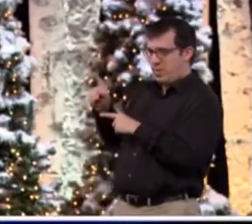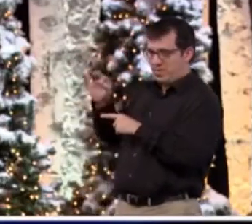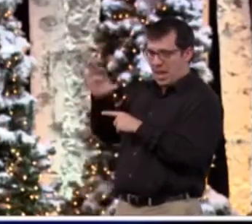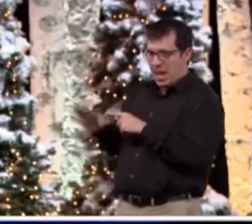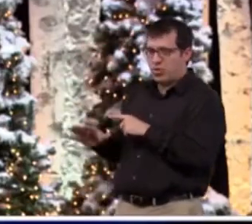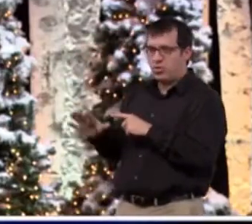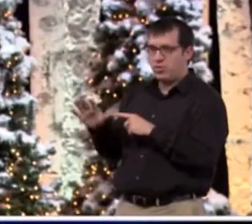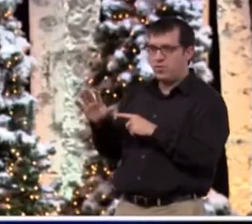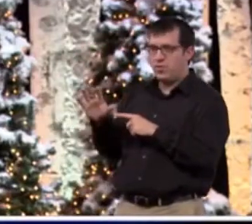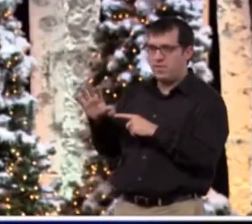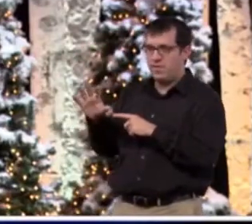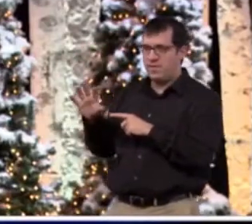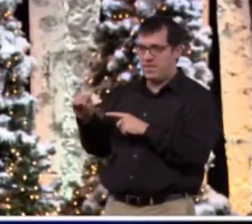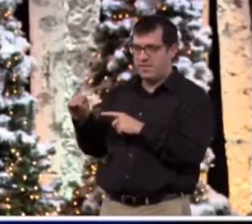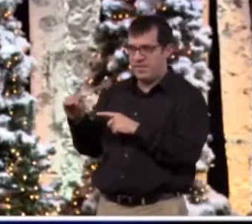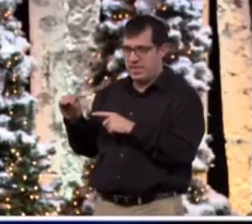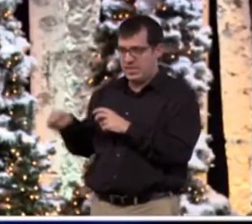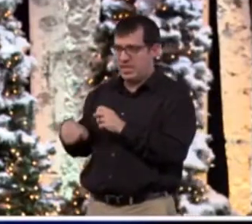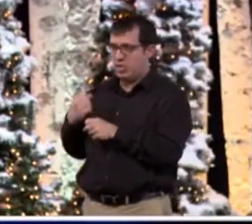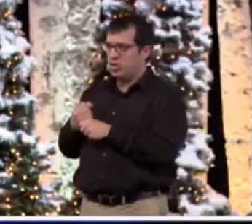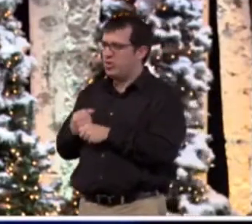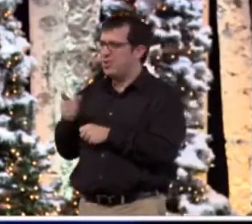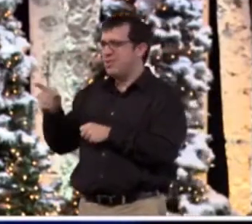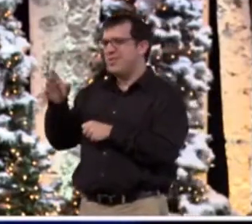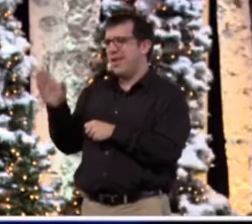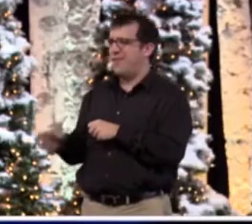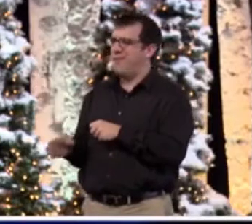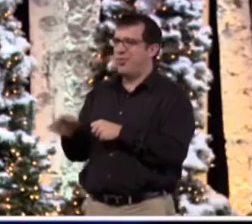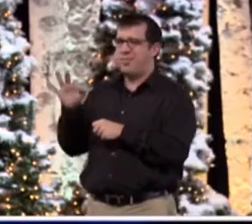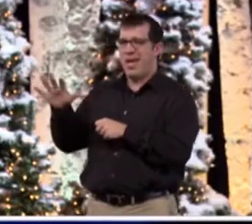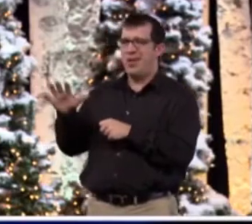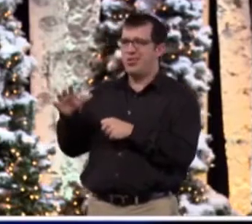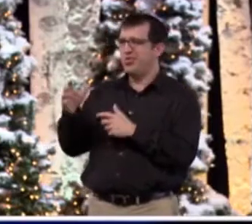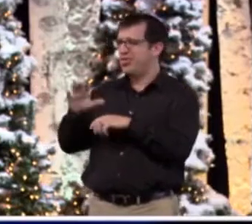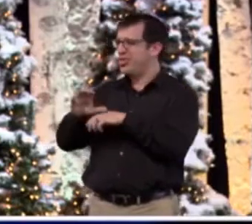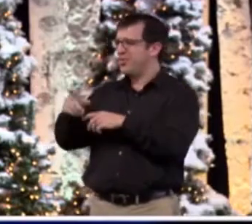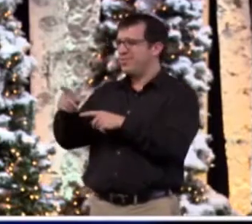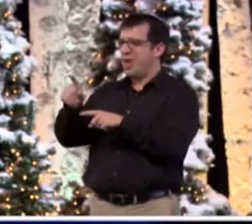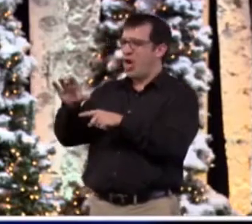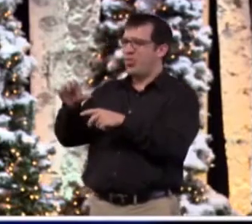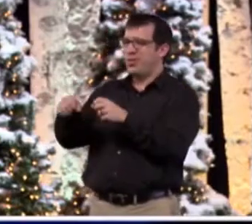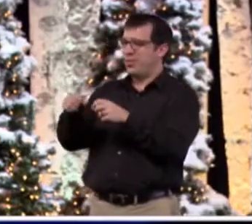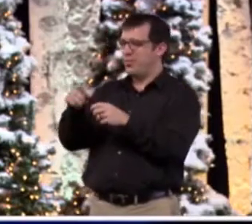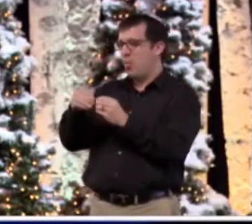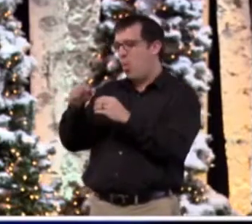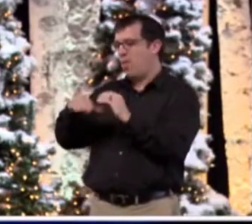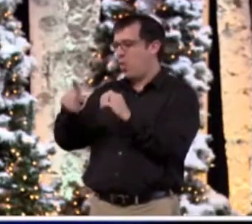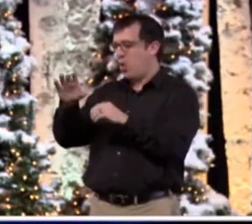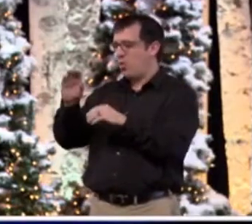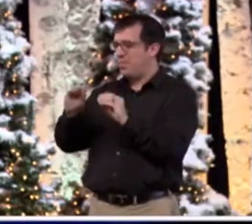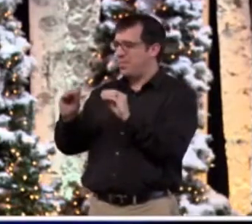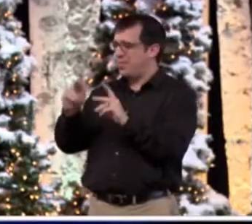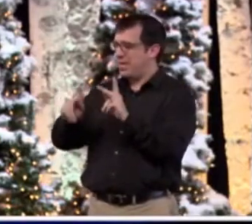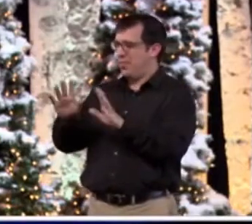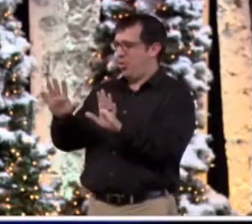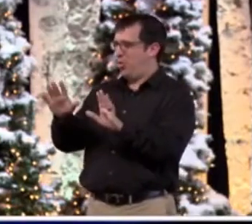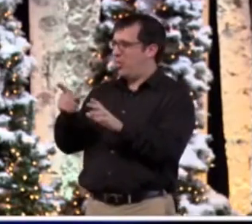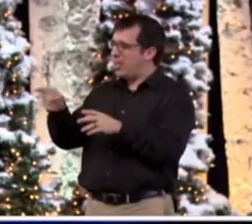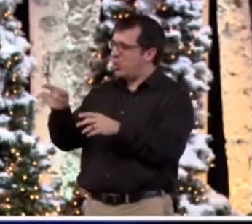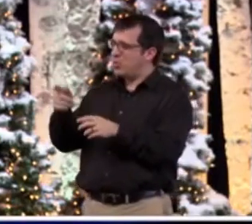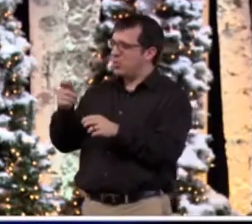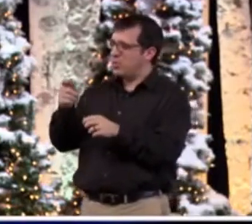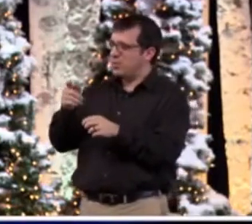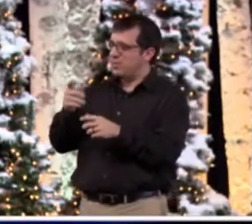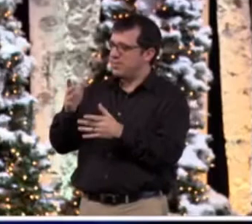पास्टरको सेवा गर्नुभएको थियो। उहाँले कहिल्यै पनि 100 भन्दा बढी विश्वासी भएका कुनै पनि चर्चमा पास्टरको काम गर्नु